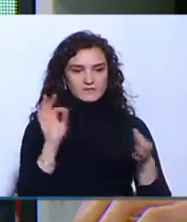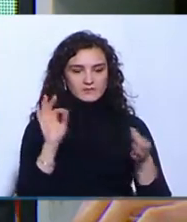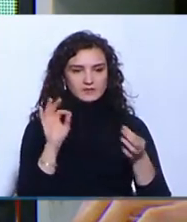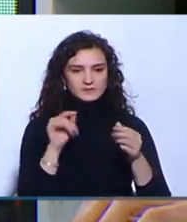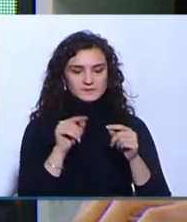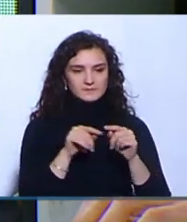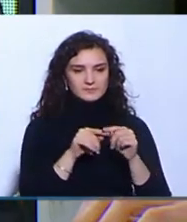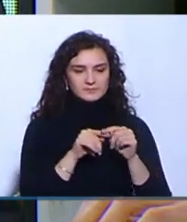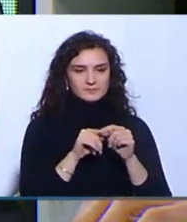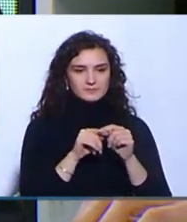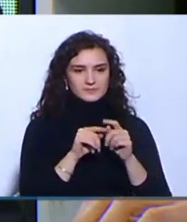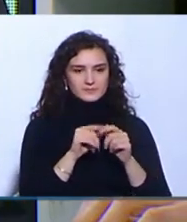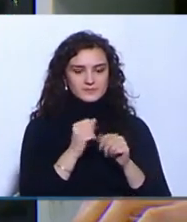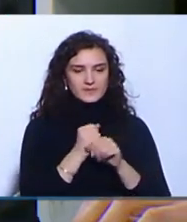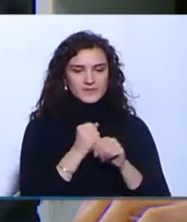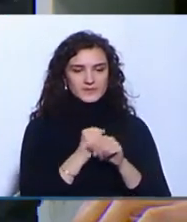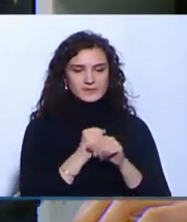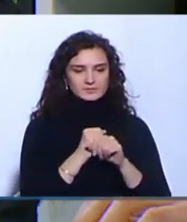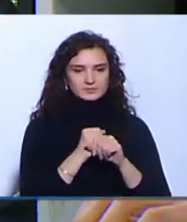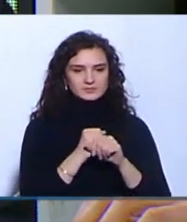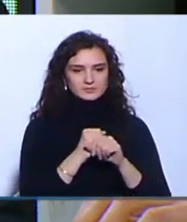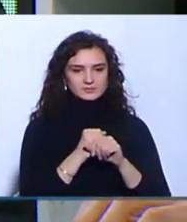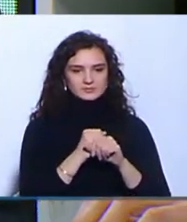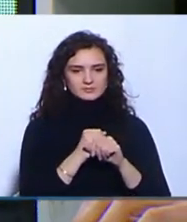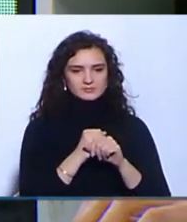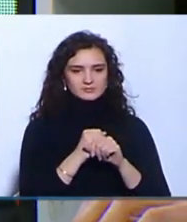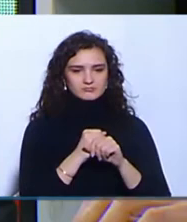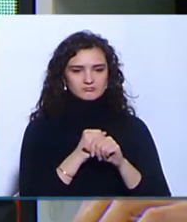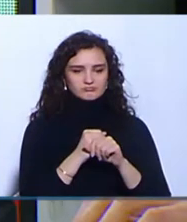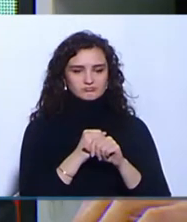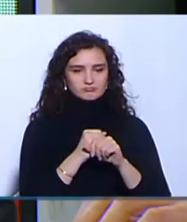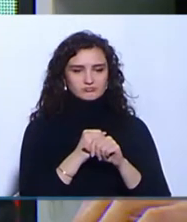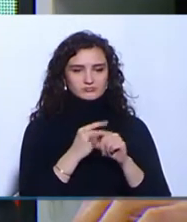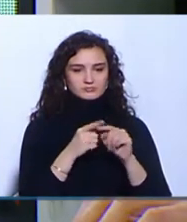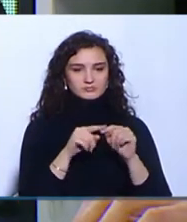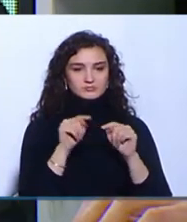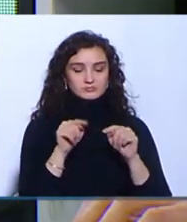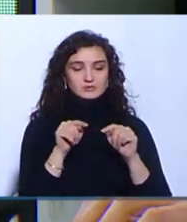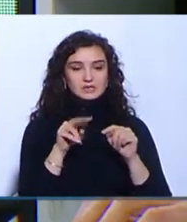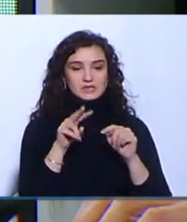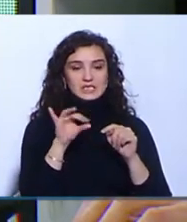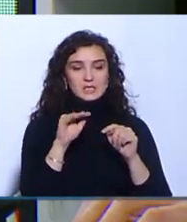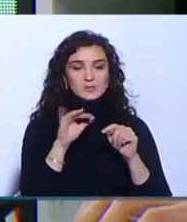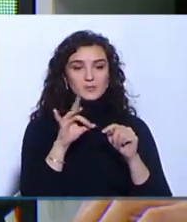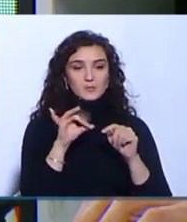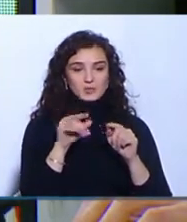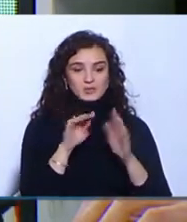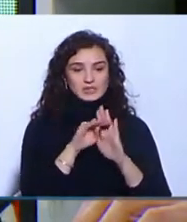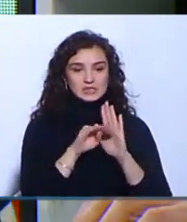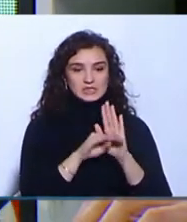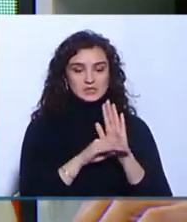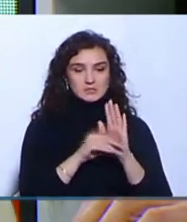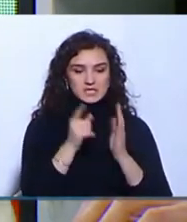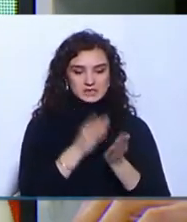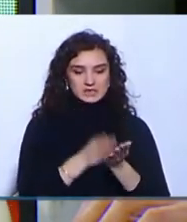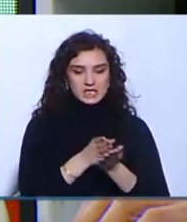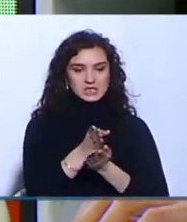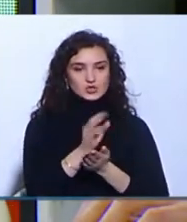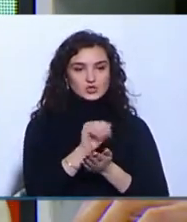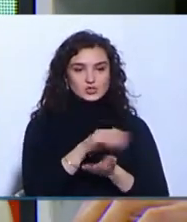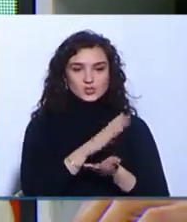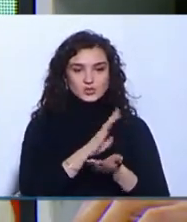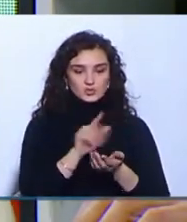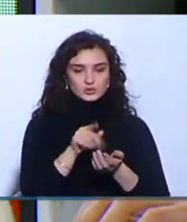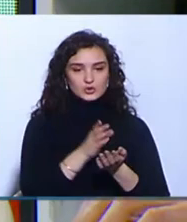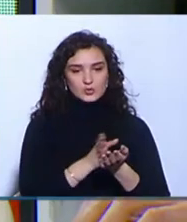გვერდს აუვლის, აკეთებს კოლატერალურ სისტემას, აი ესე არის ლიმფური სისტემაც, როდესაც შეიძლება ერთი მაგისტრალური ხაზი არ ქონდეს,